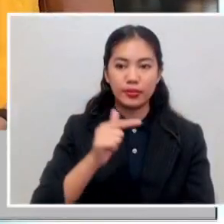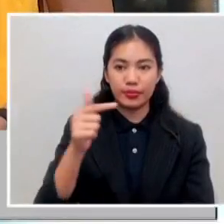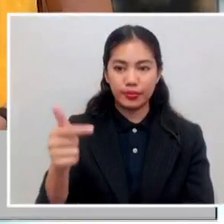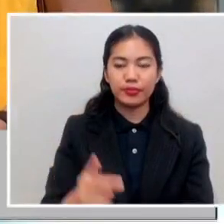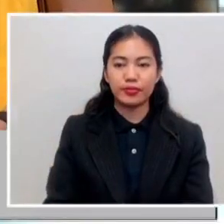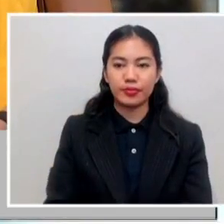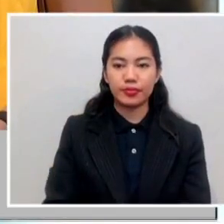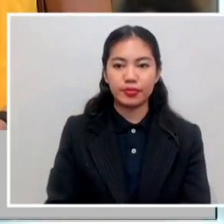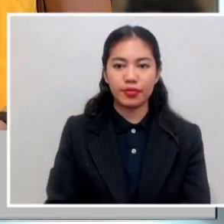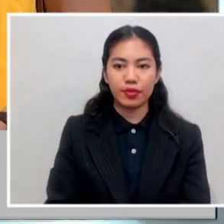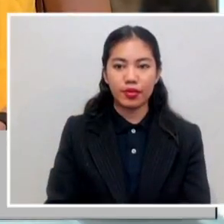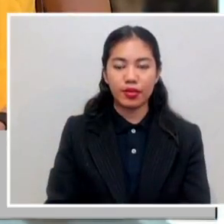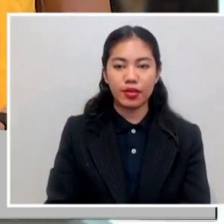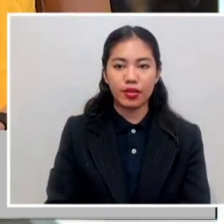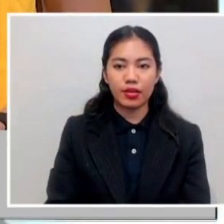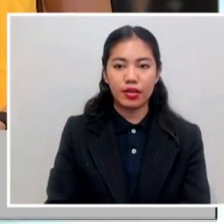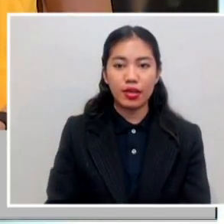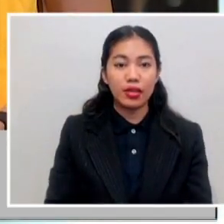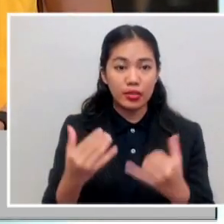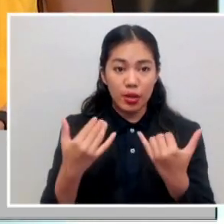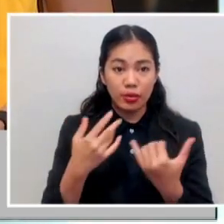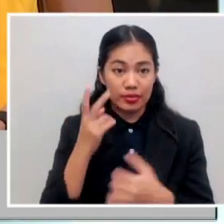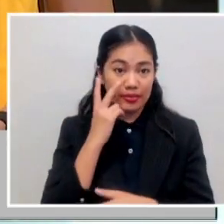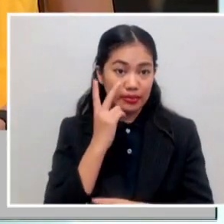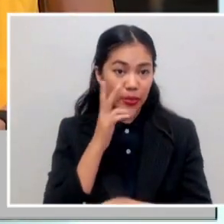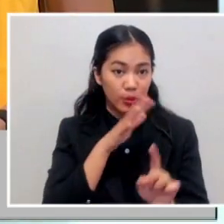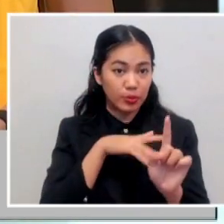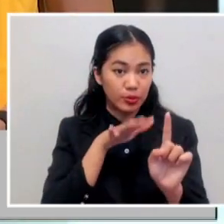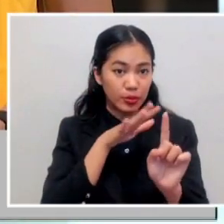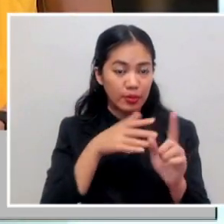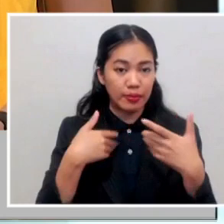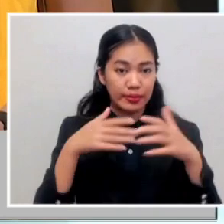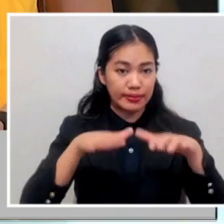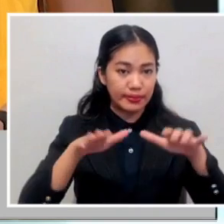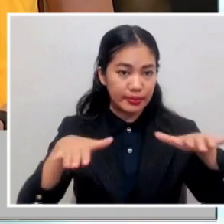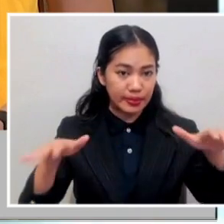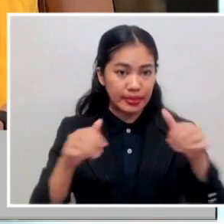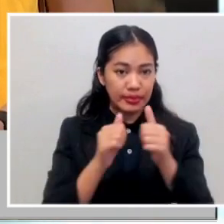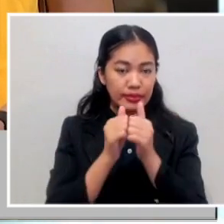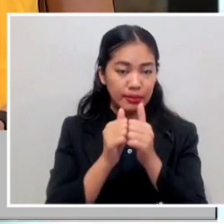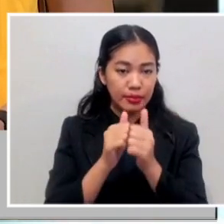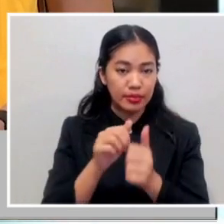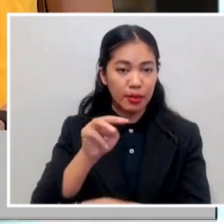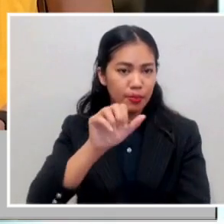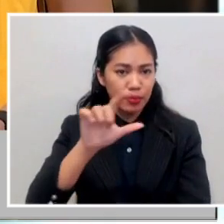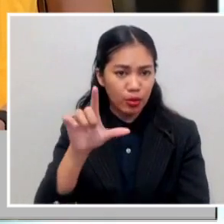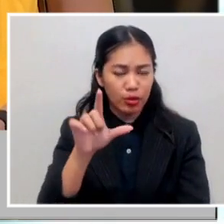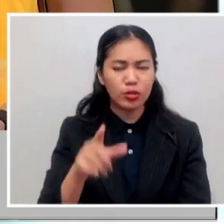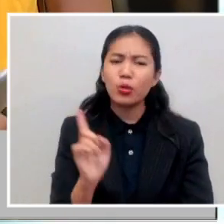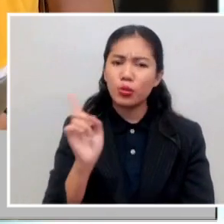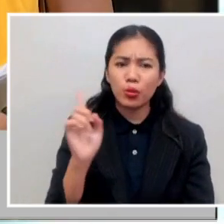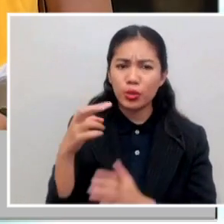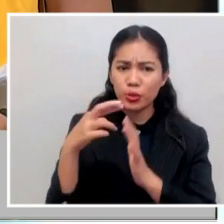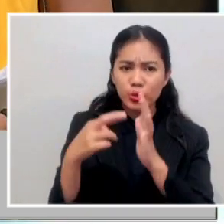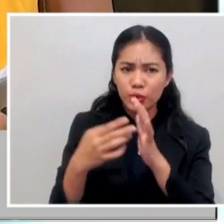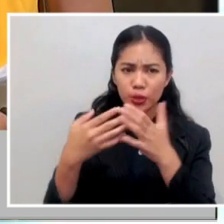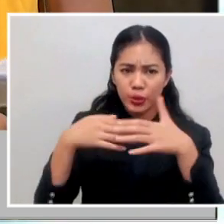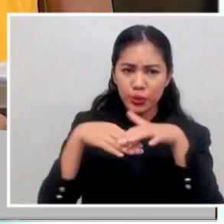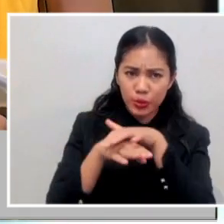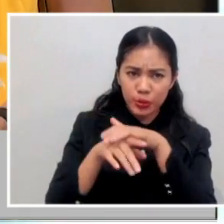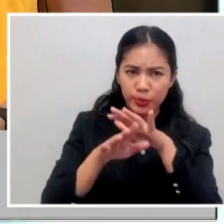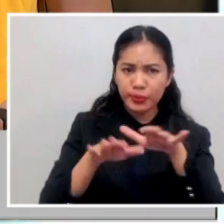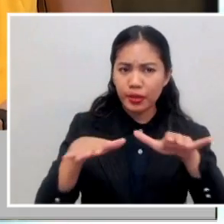Eh, may nakikita ka na ba na nagsasama ng mga anak dyan sa mall? At ano yung mga kondisyon para makapasok yung mga bata sa